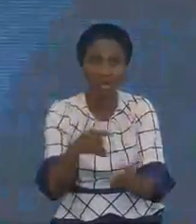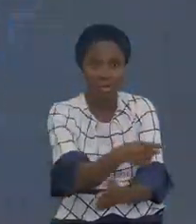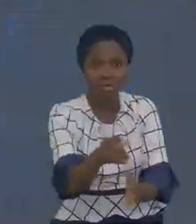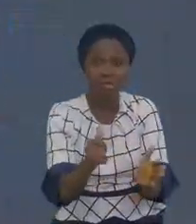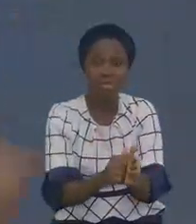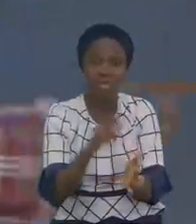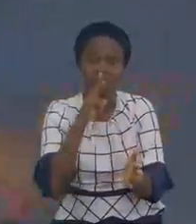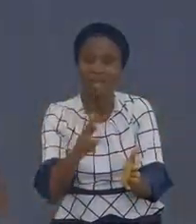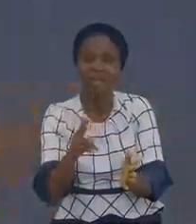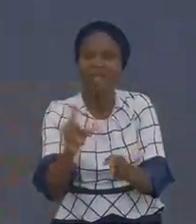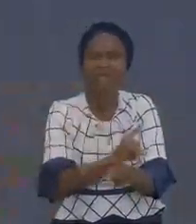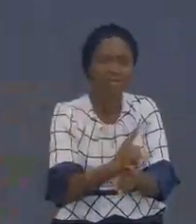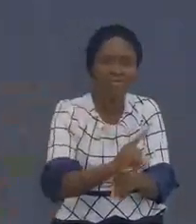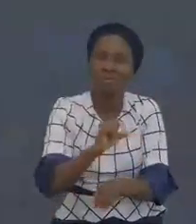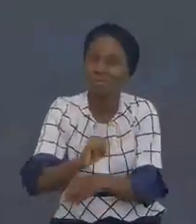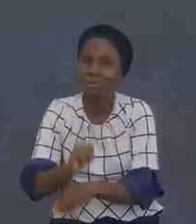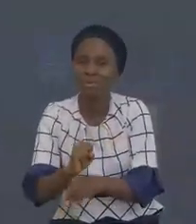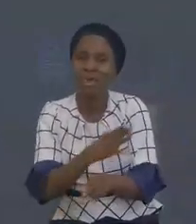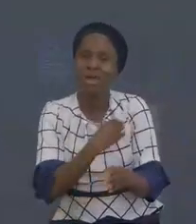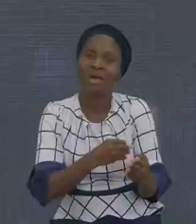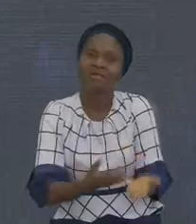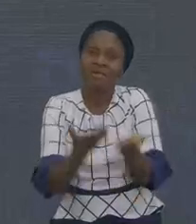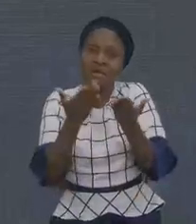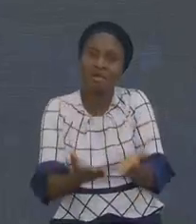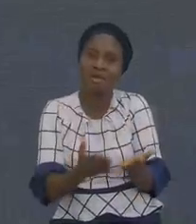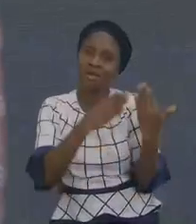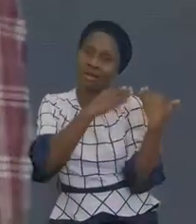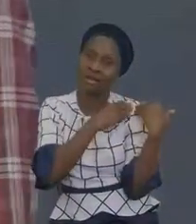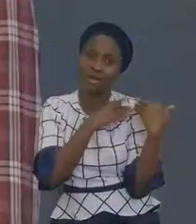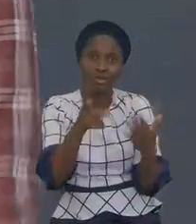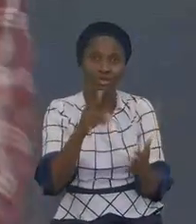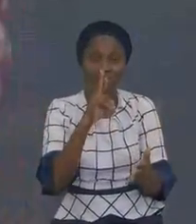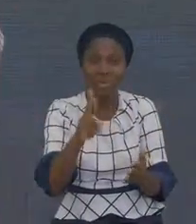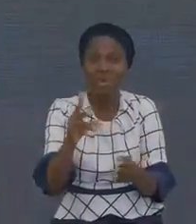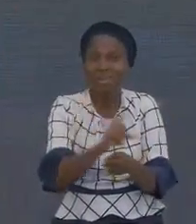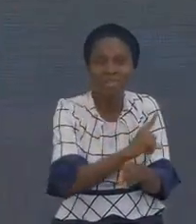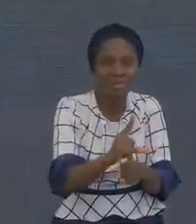Tu travailles et en tournant en rond et tu